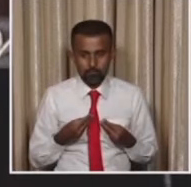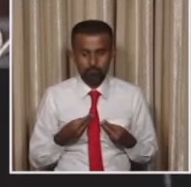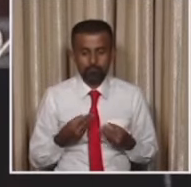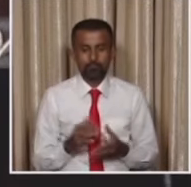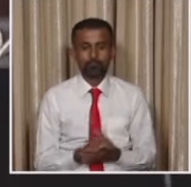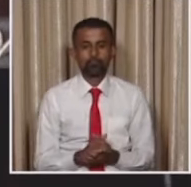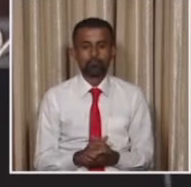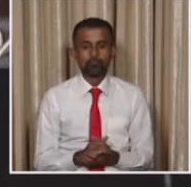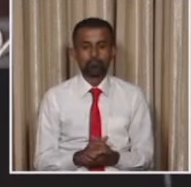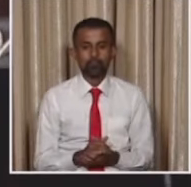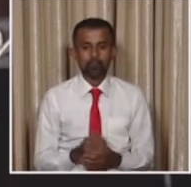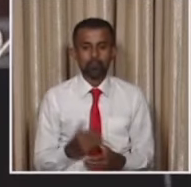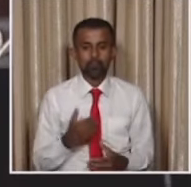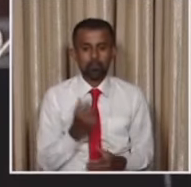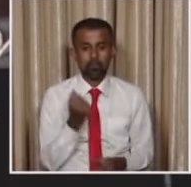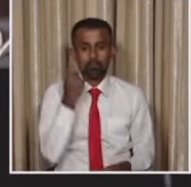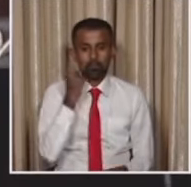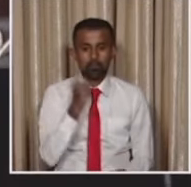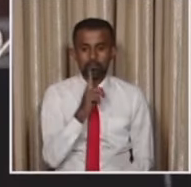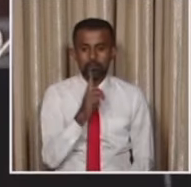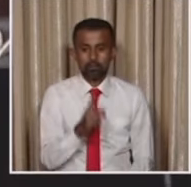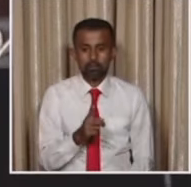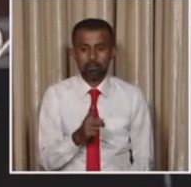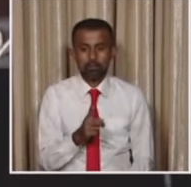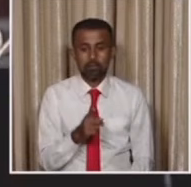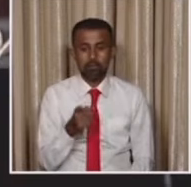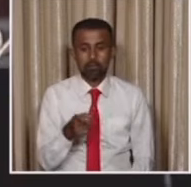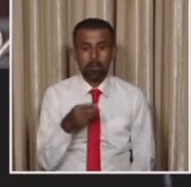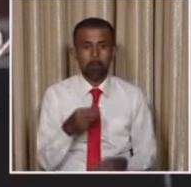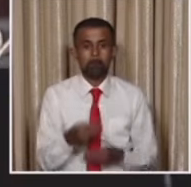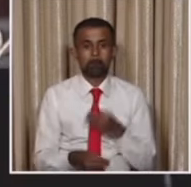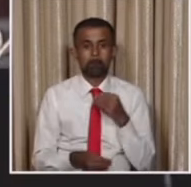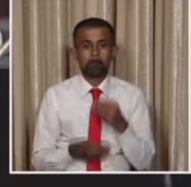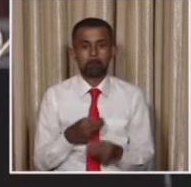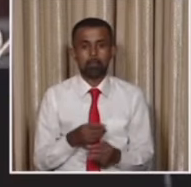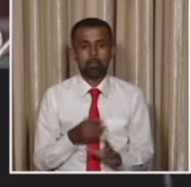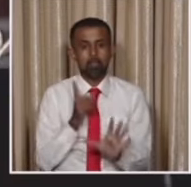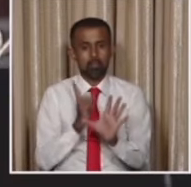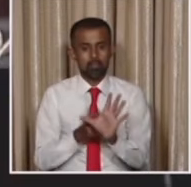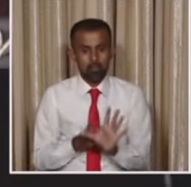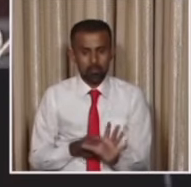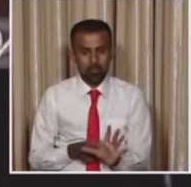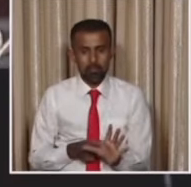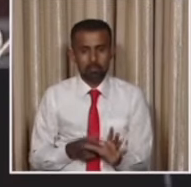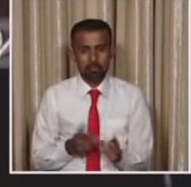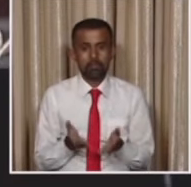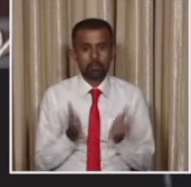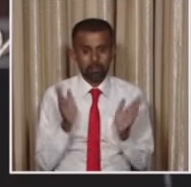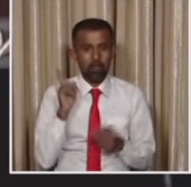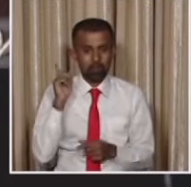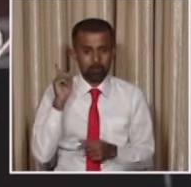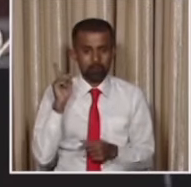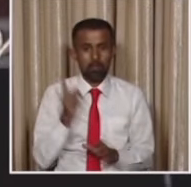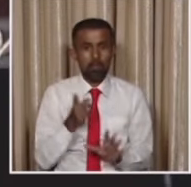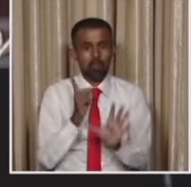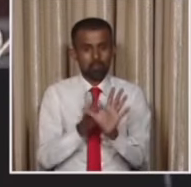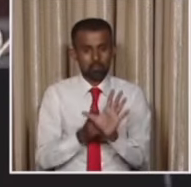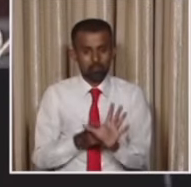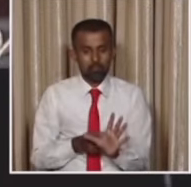නිසා මම යෝජනා කරනවා මේ සමාගම දෛනිකව, මේක ඉන්දියාවේ කරන දෙයක්,